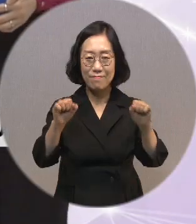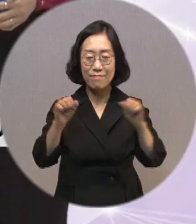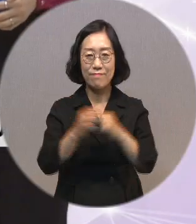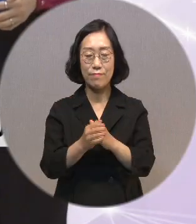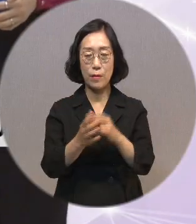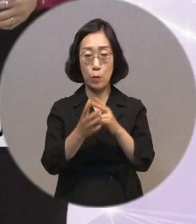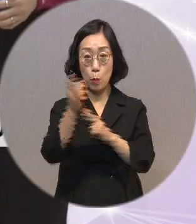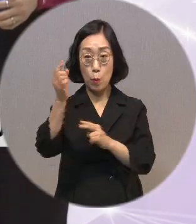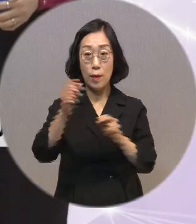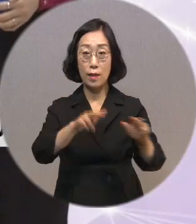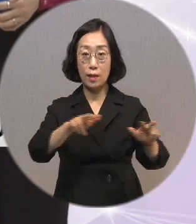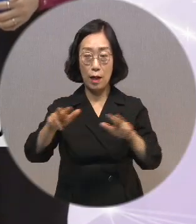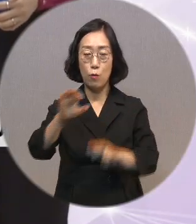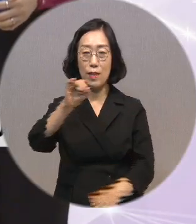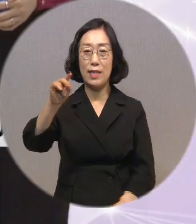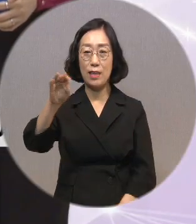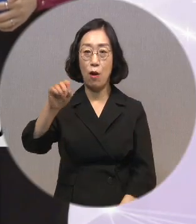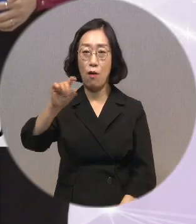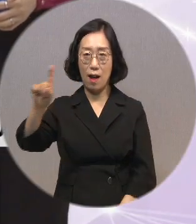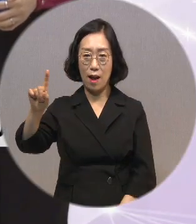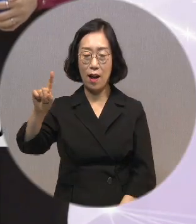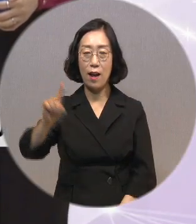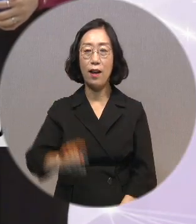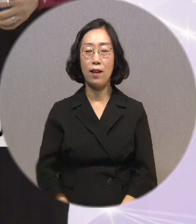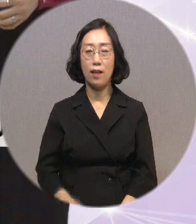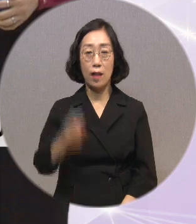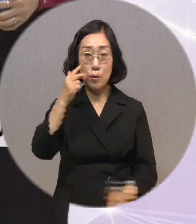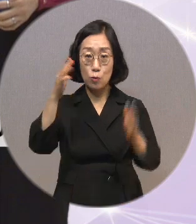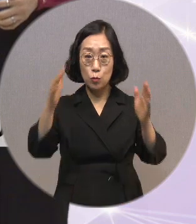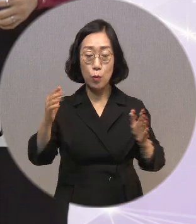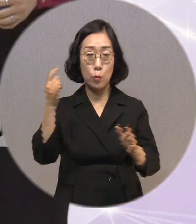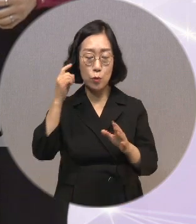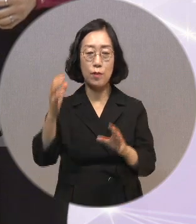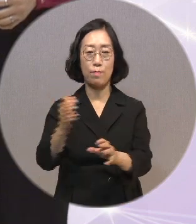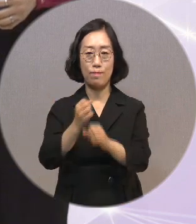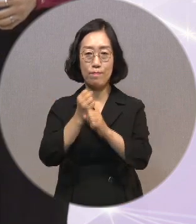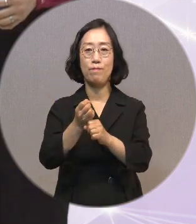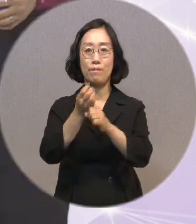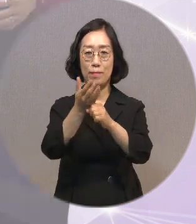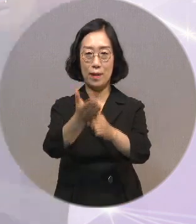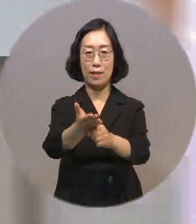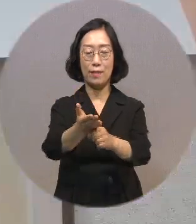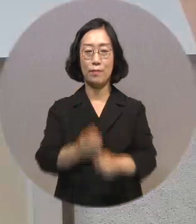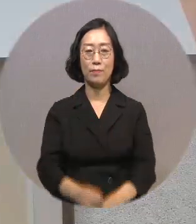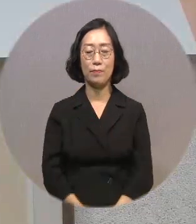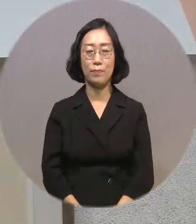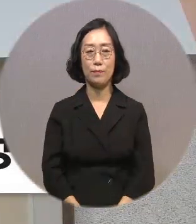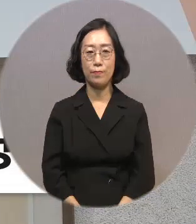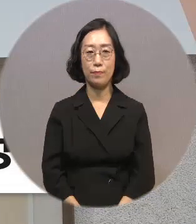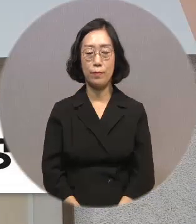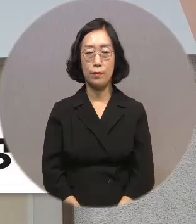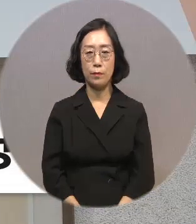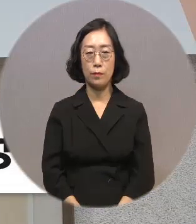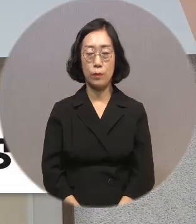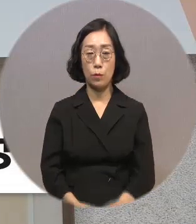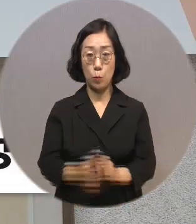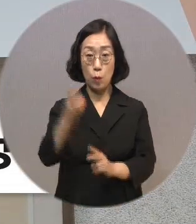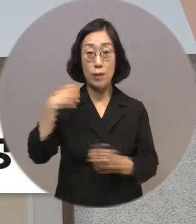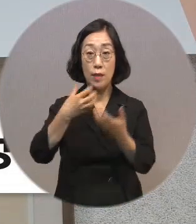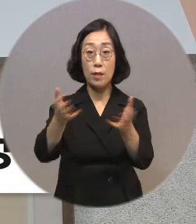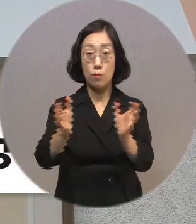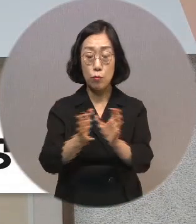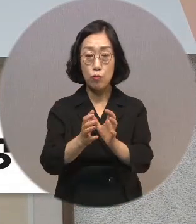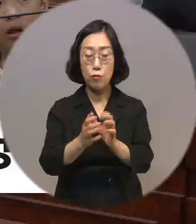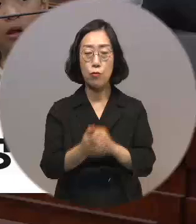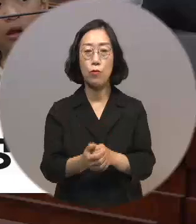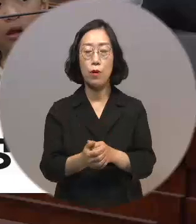안녕하십니까. 통일나우의 이영아입니다. 한 주간의 통일 소식 브리핑에서 전해드립니다. 통일부는 지난 1일 가정의